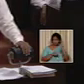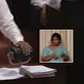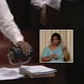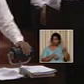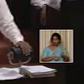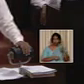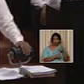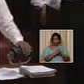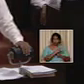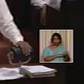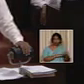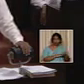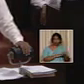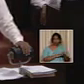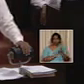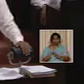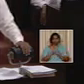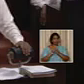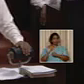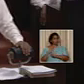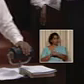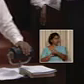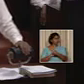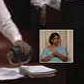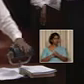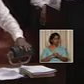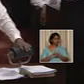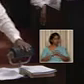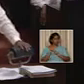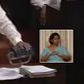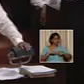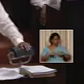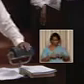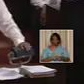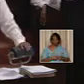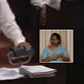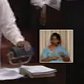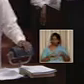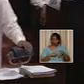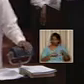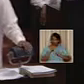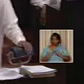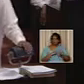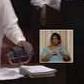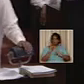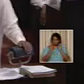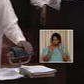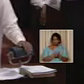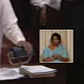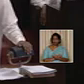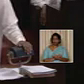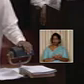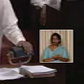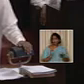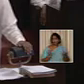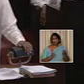එක සැලකිල්ලකුත් මන්ත්‍රීවරයෙකුට තවත් සැලකිල්ලකුත් ක්‍රියාත්මක කරන එකද මේ දැන් ක්‍රියාත්මක වෙන සිස්ටම් චේන්ජ් එක